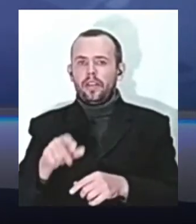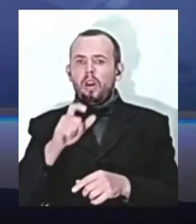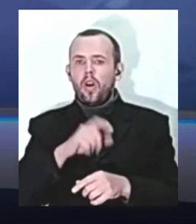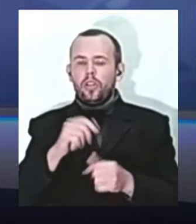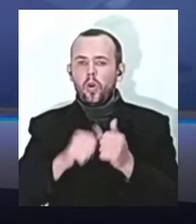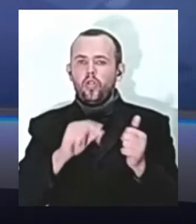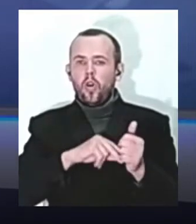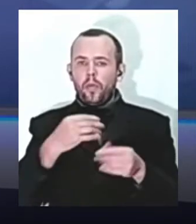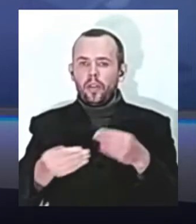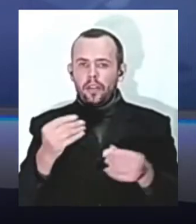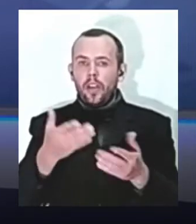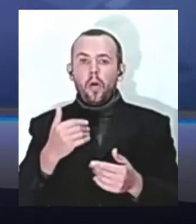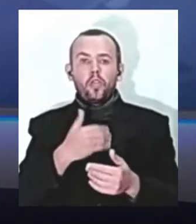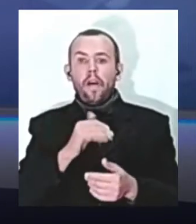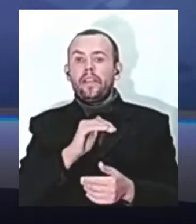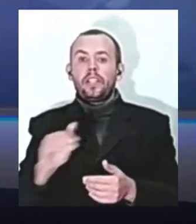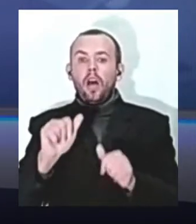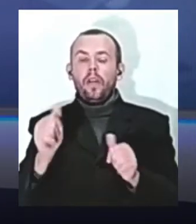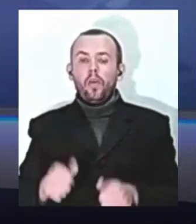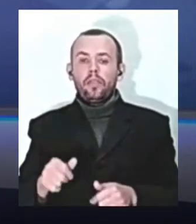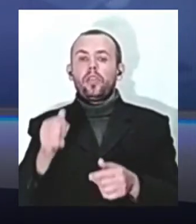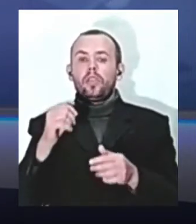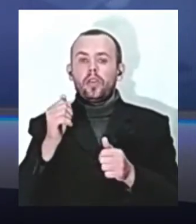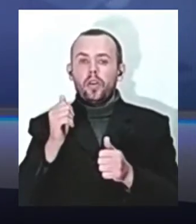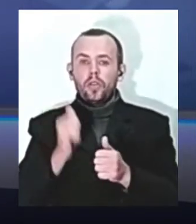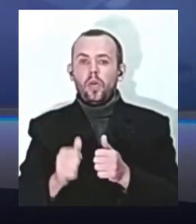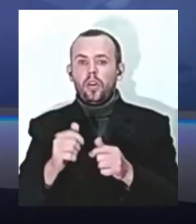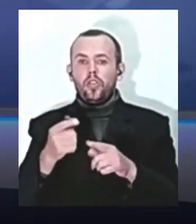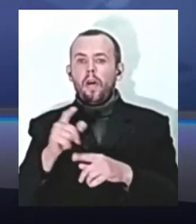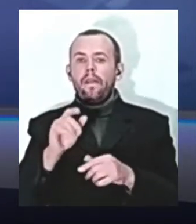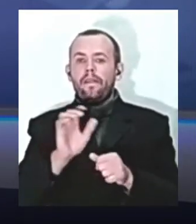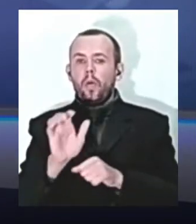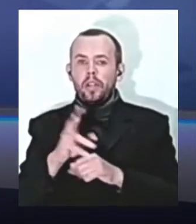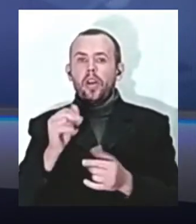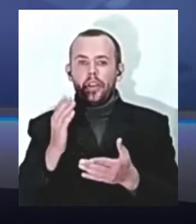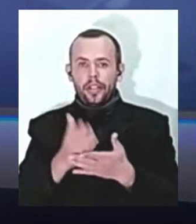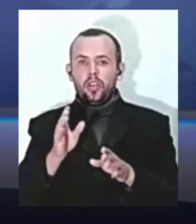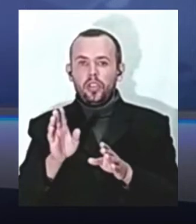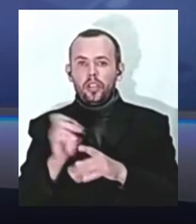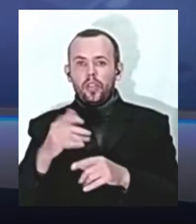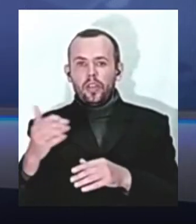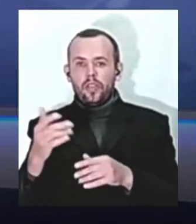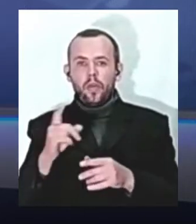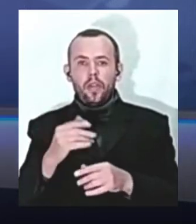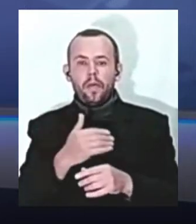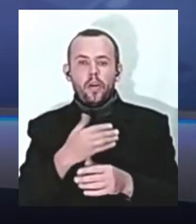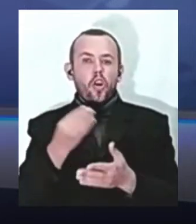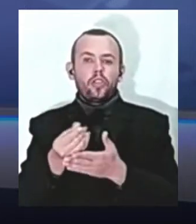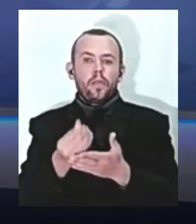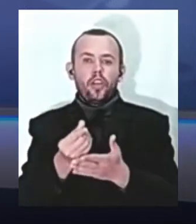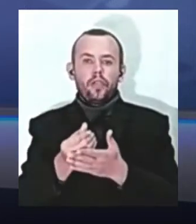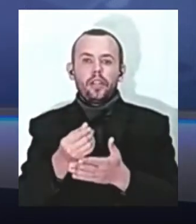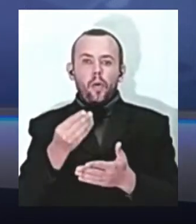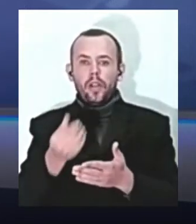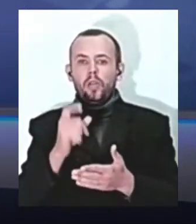бажають офіційно оформлюватися. З кожного сільгоспвиробника є ж такі сільгоспвиробники, які не бажають сплачувати плату за паї,